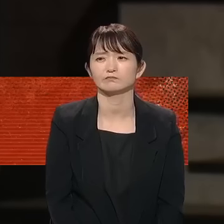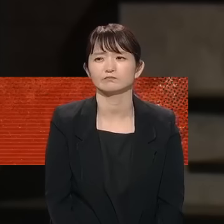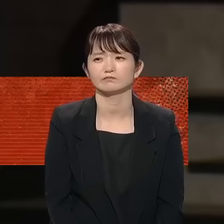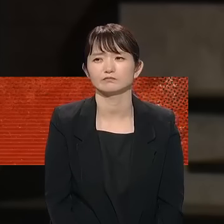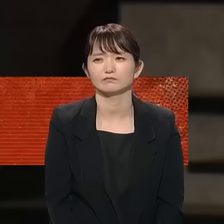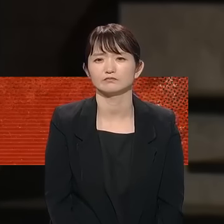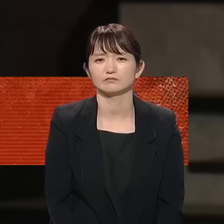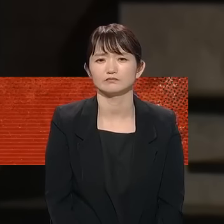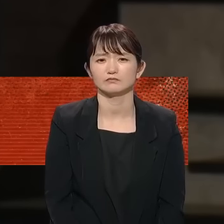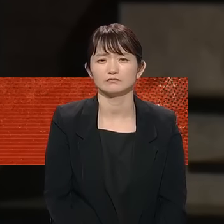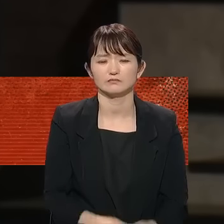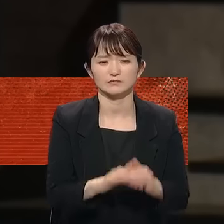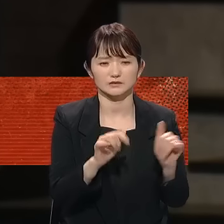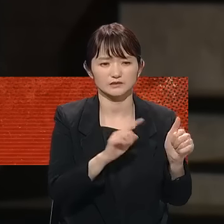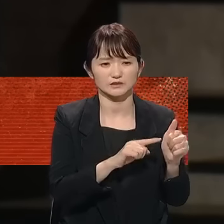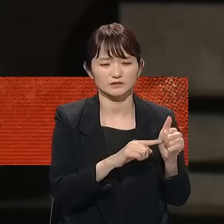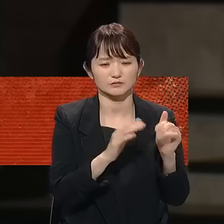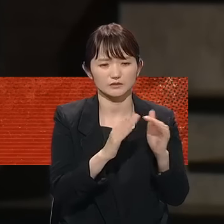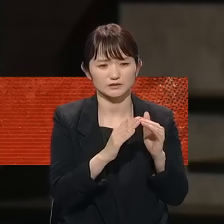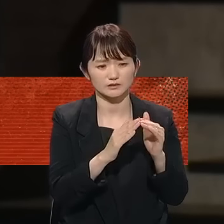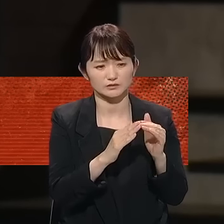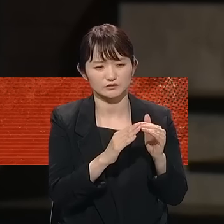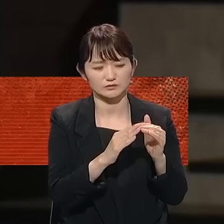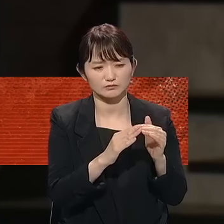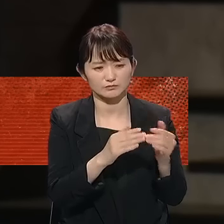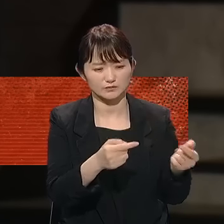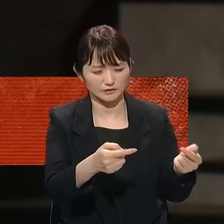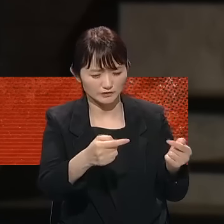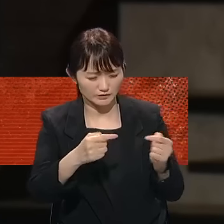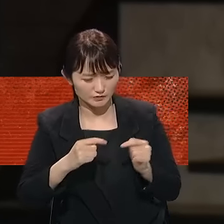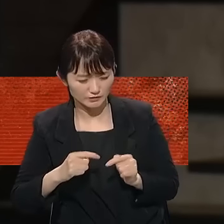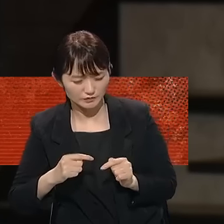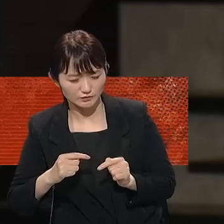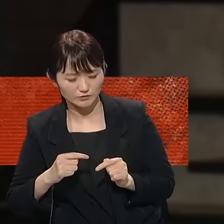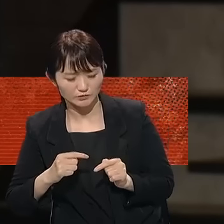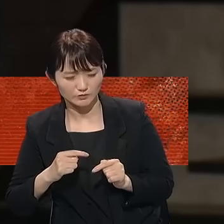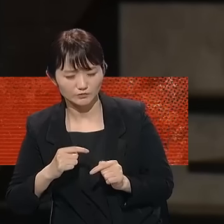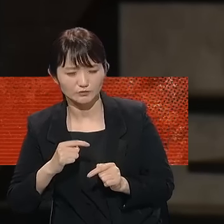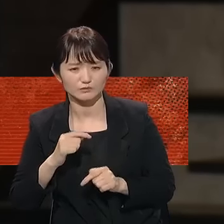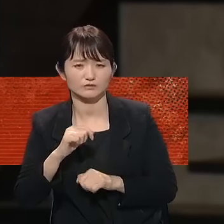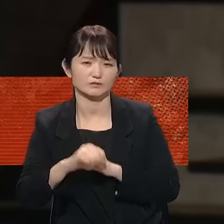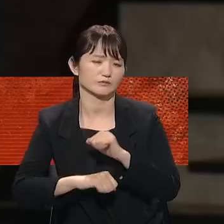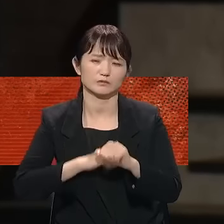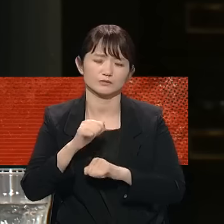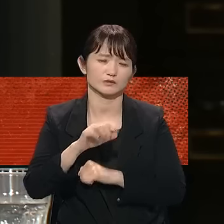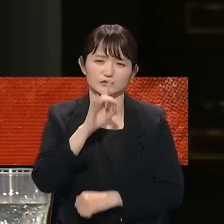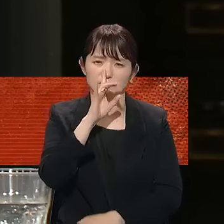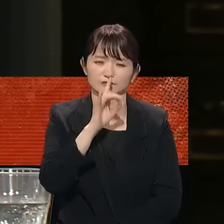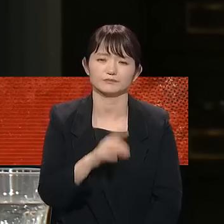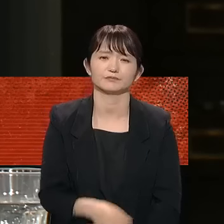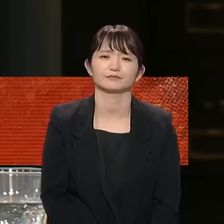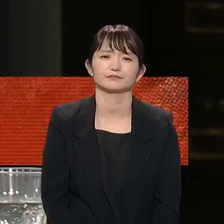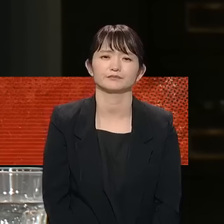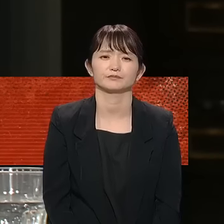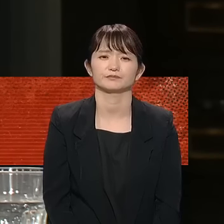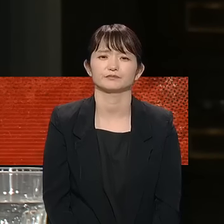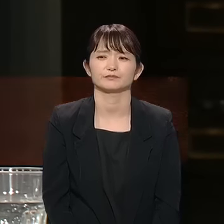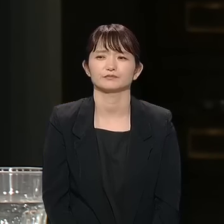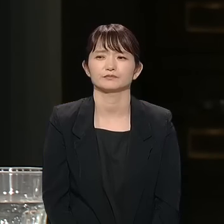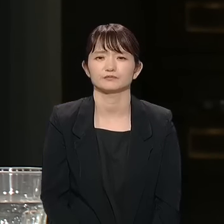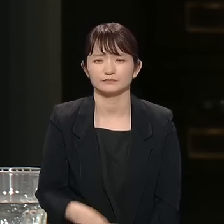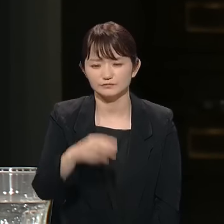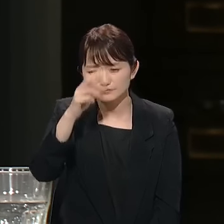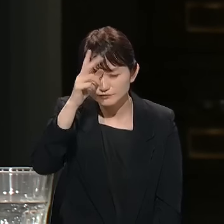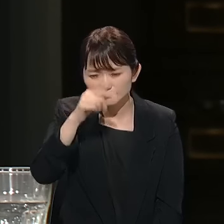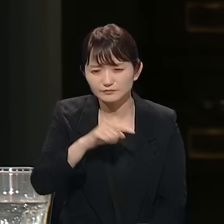갖다가 집안에 드리는 게 아니다라고 하는 그런 말이 지금 생각이 납니다. 자 경찰이